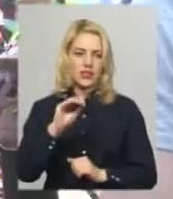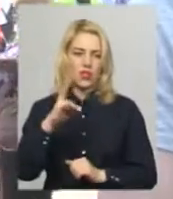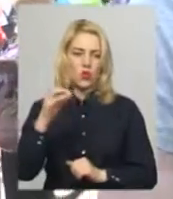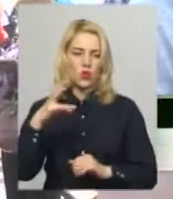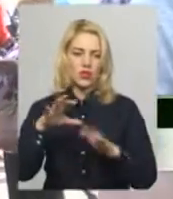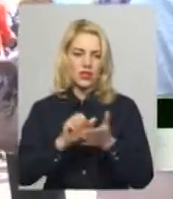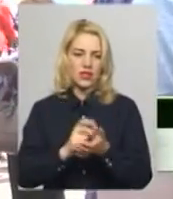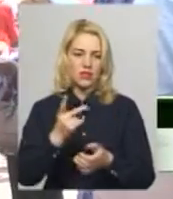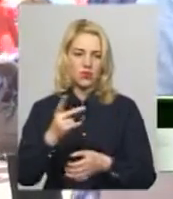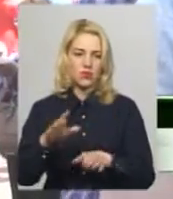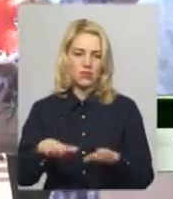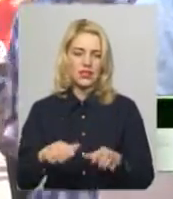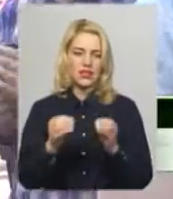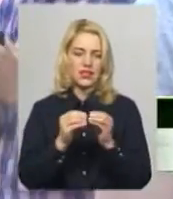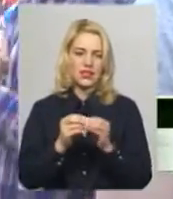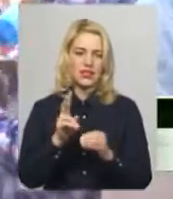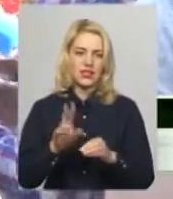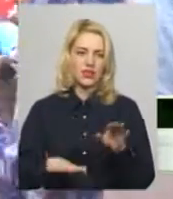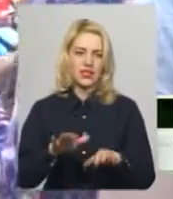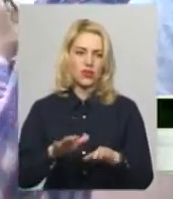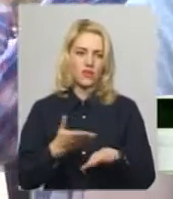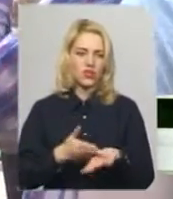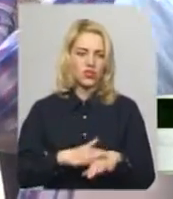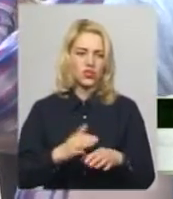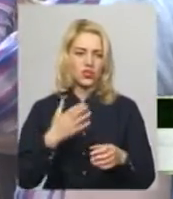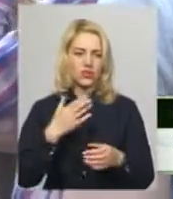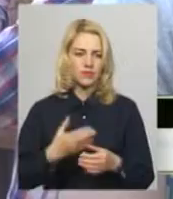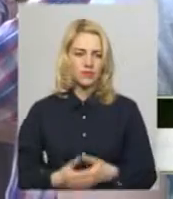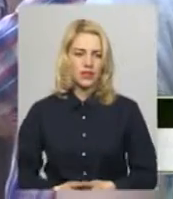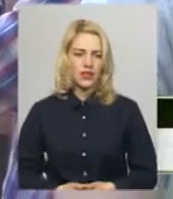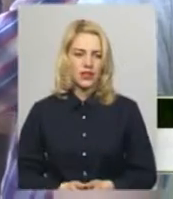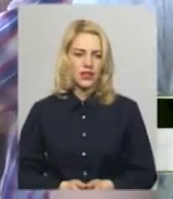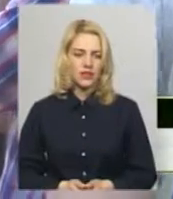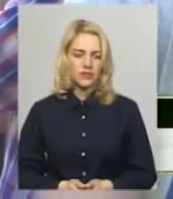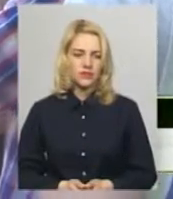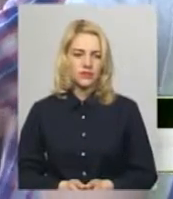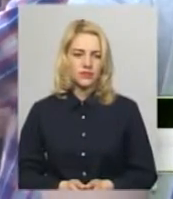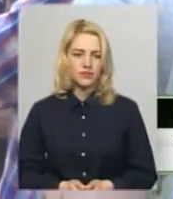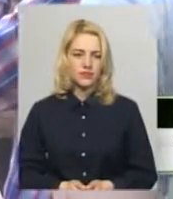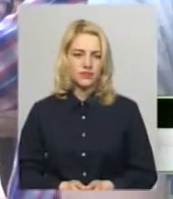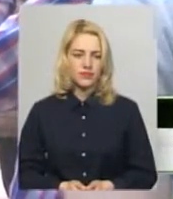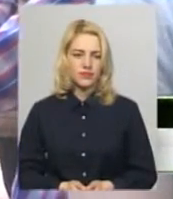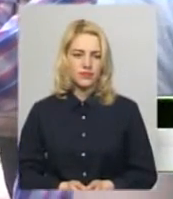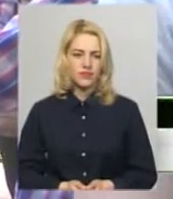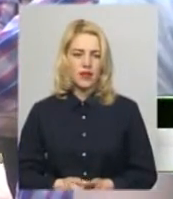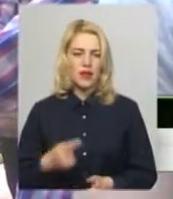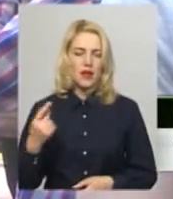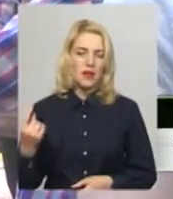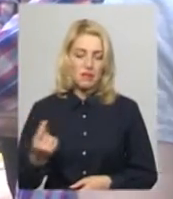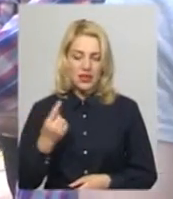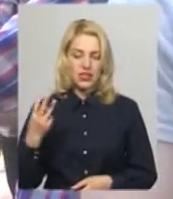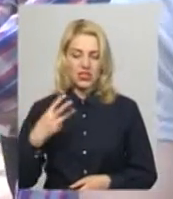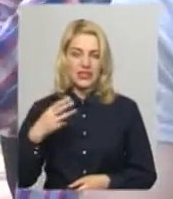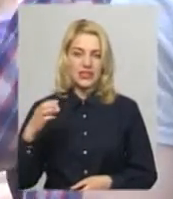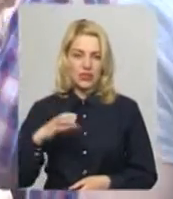приблизно кілограм 10-10,5, доволі тяжкий, як на свій клас. Було перших 30 секунд було легко тримати,